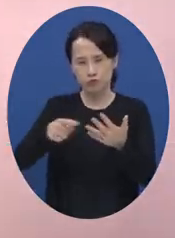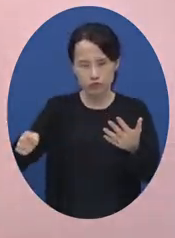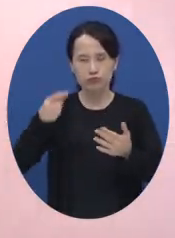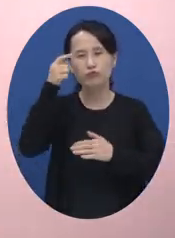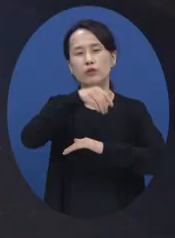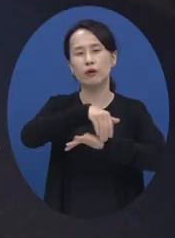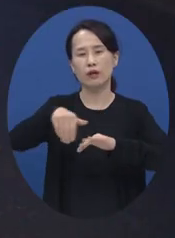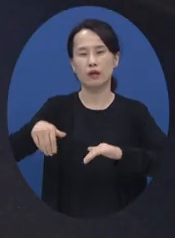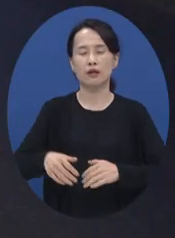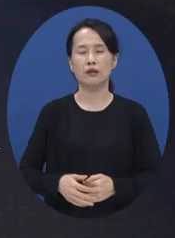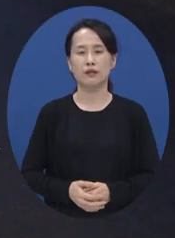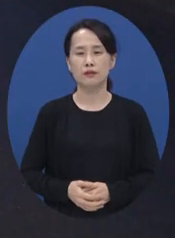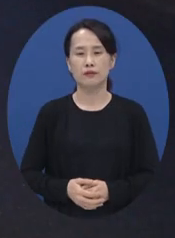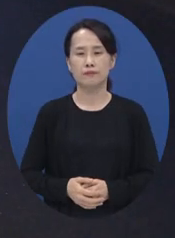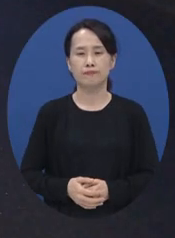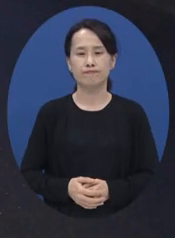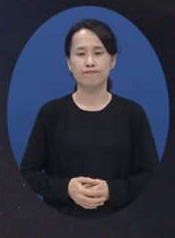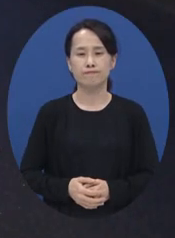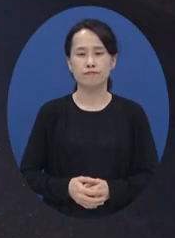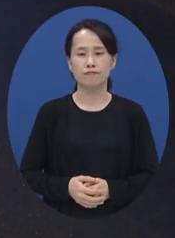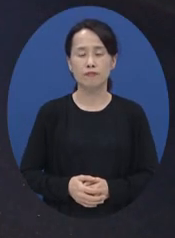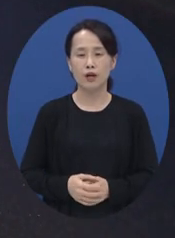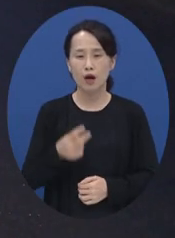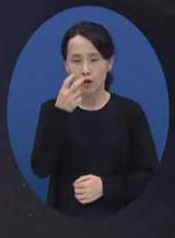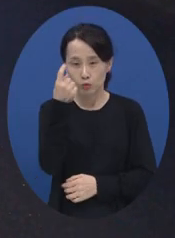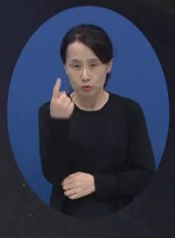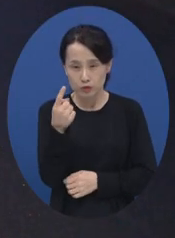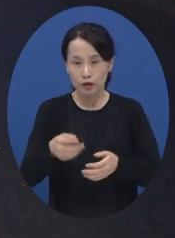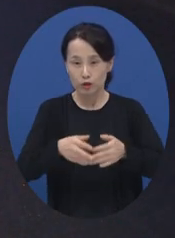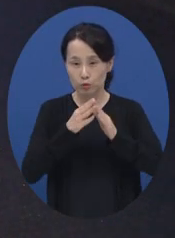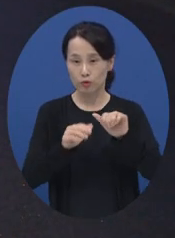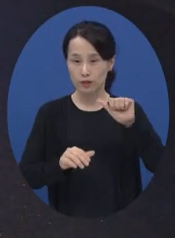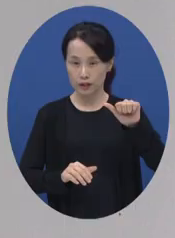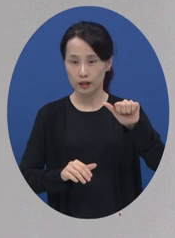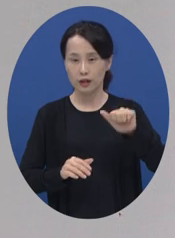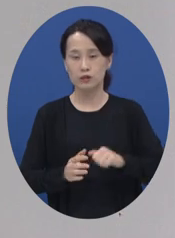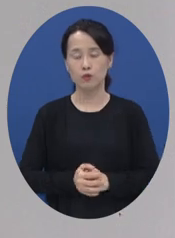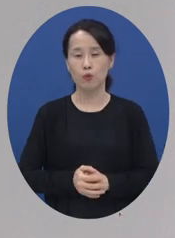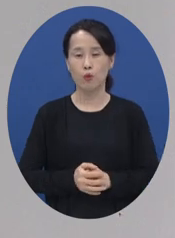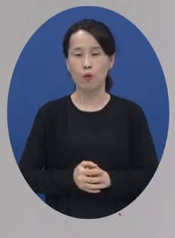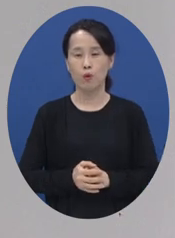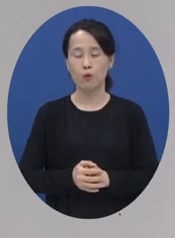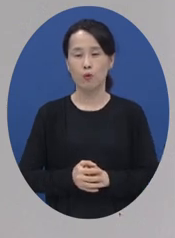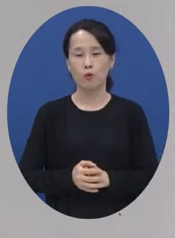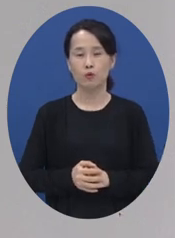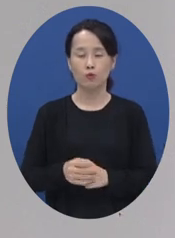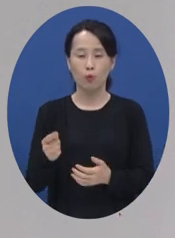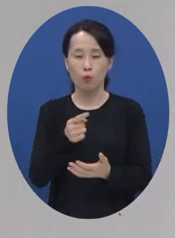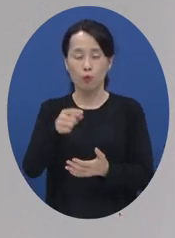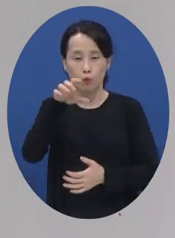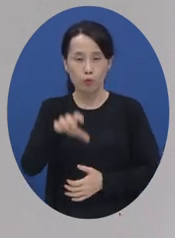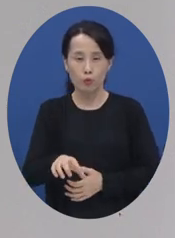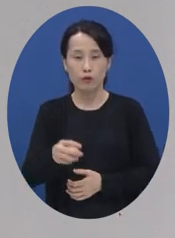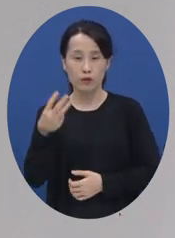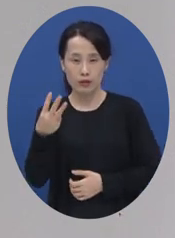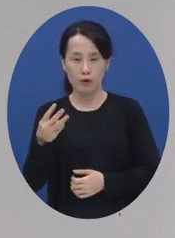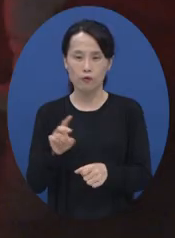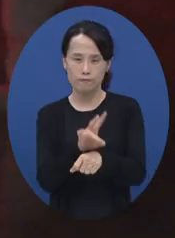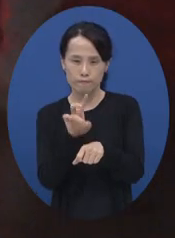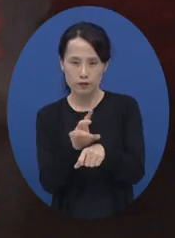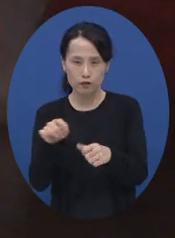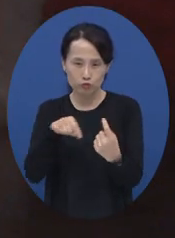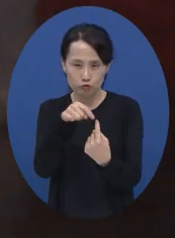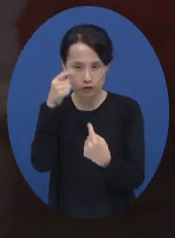했습니다. 또 방역대 내 통제초소 5곳과 거점 소독시설 3곳을 24시간